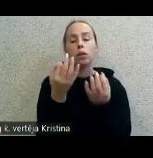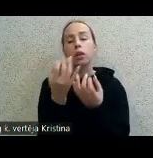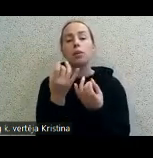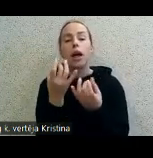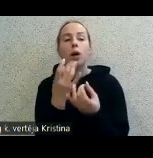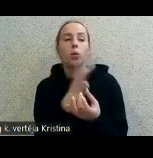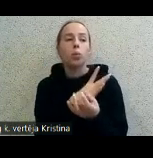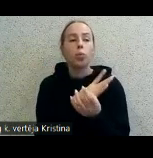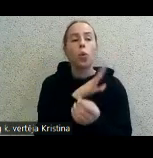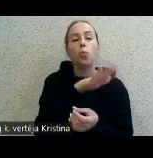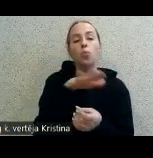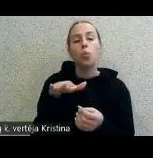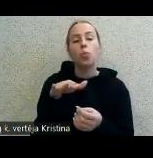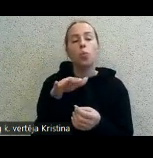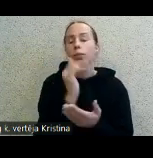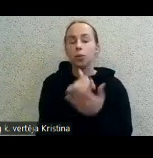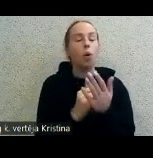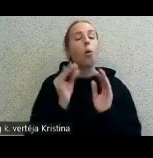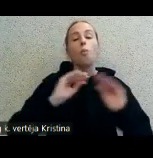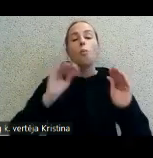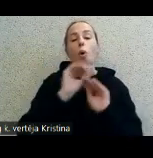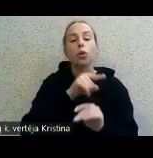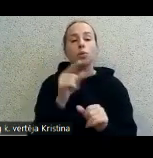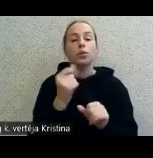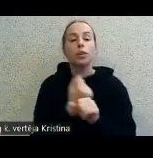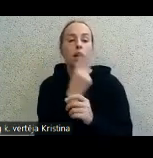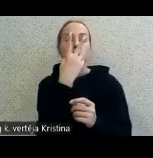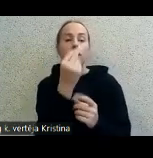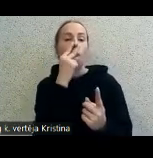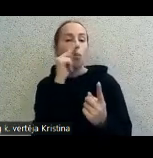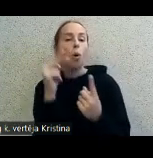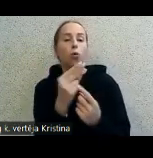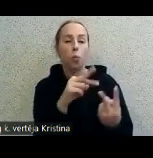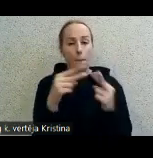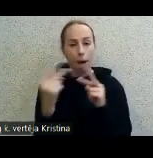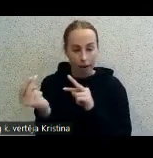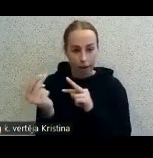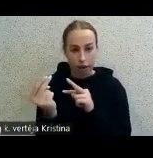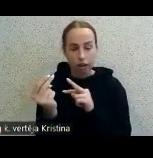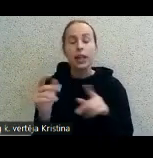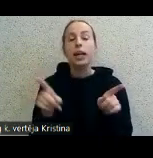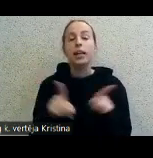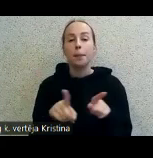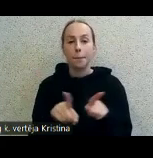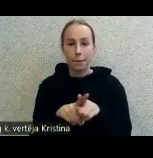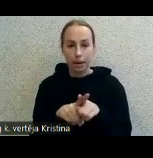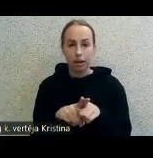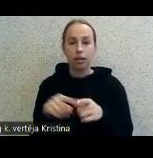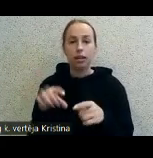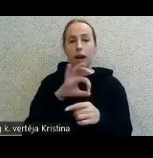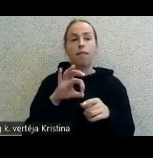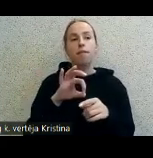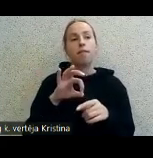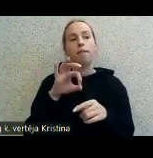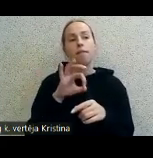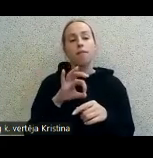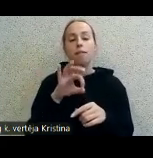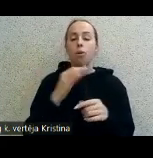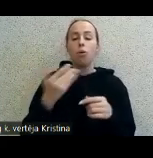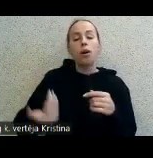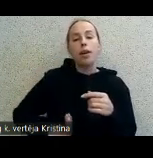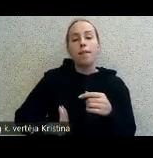reikia keisti požiūrį. Ir taip pat į tai, kad gyvenimas mus moko ir išmoko